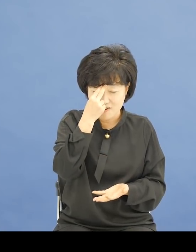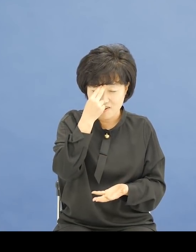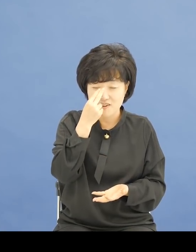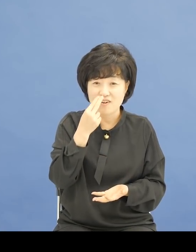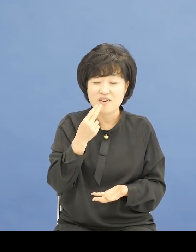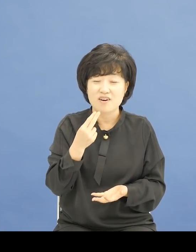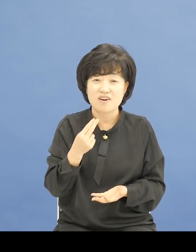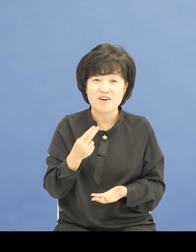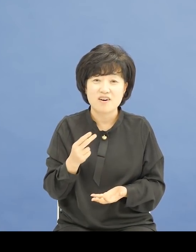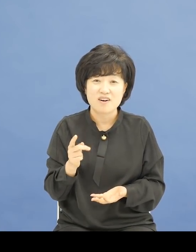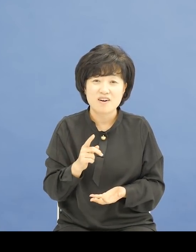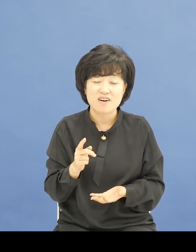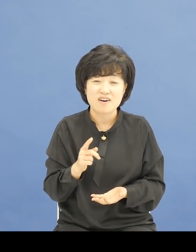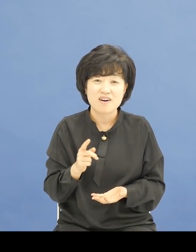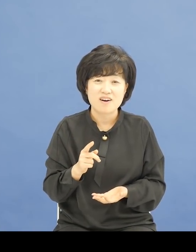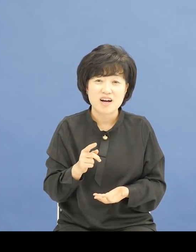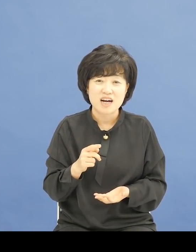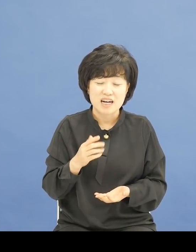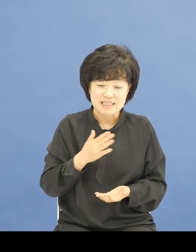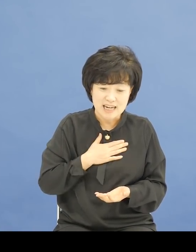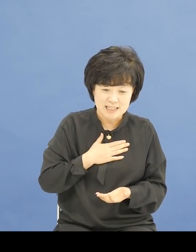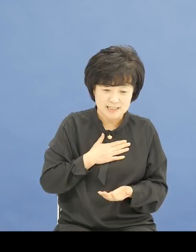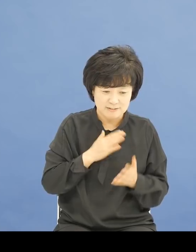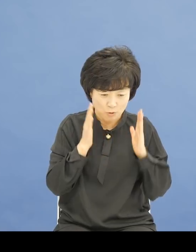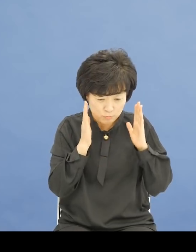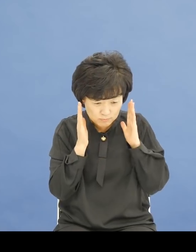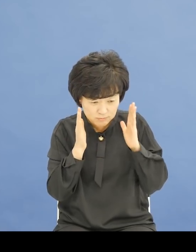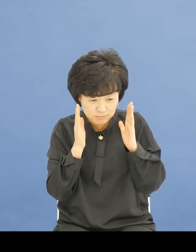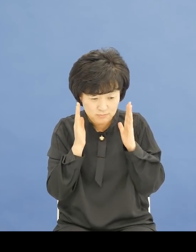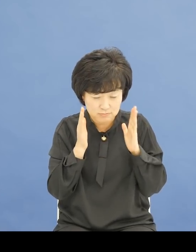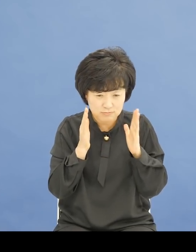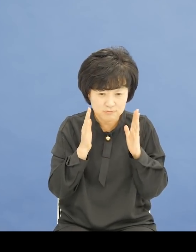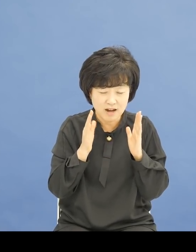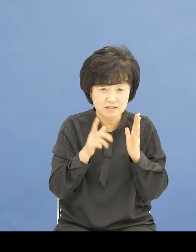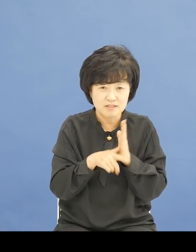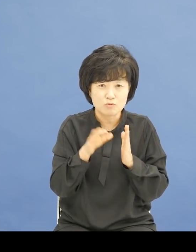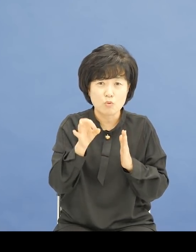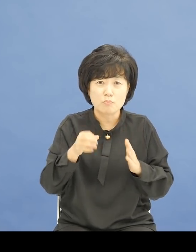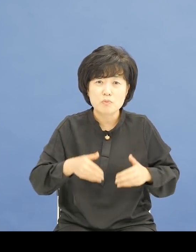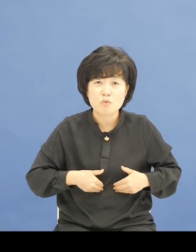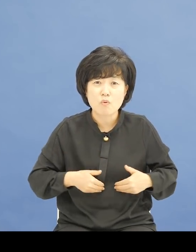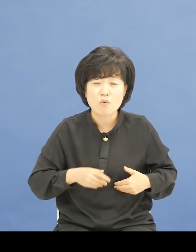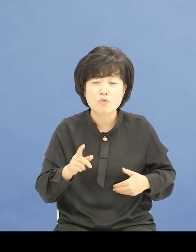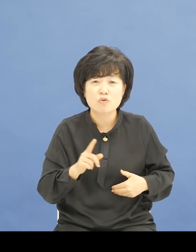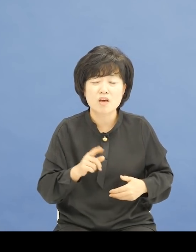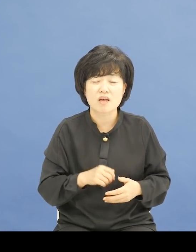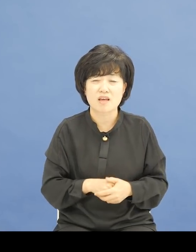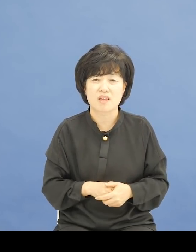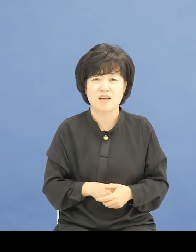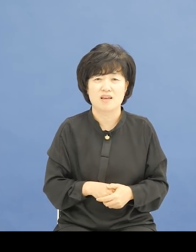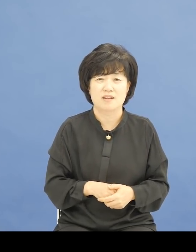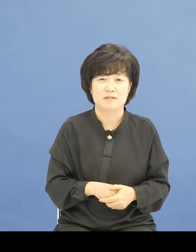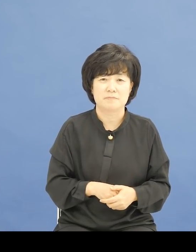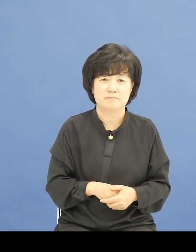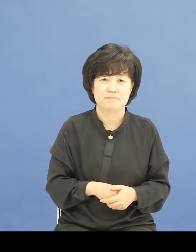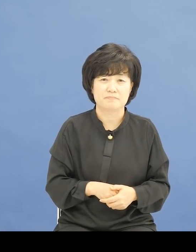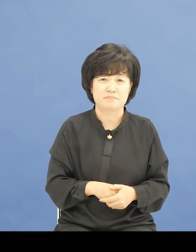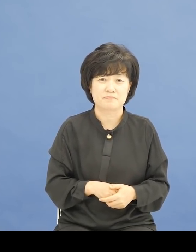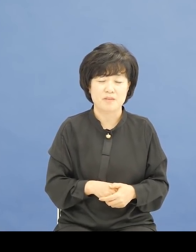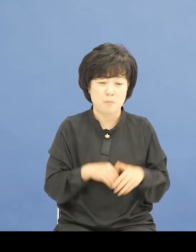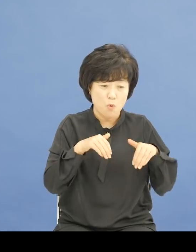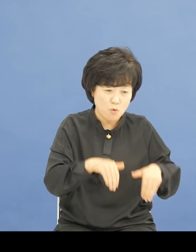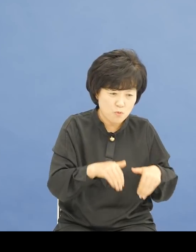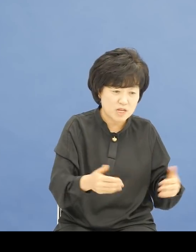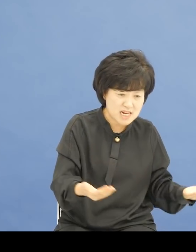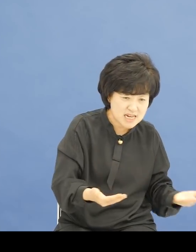네, 그 맞습니다. 자기 개발하고 이렇게 그런 과정들을 공부하기 위해서도 굉장히 좀 많이 필요하잖아요. 예, 맞습니다. 네, 어떻게 충당하셨어요?